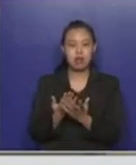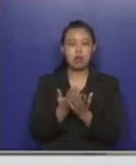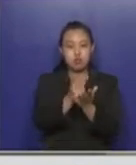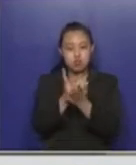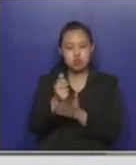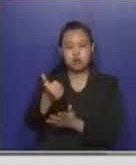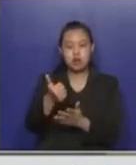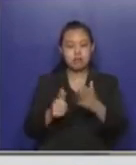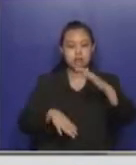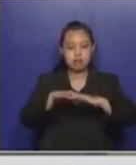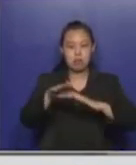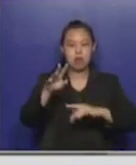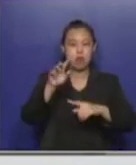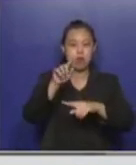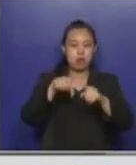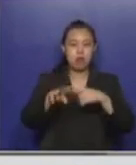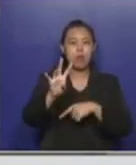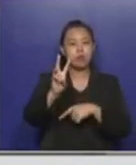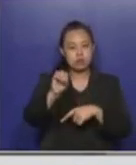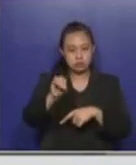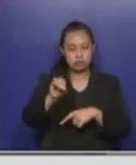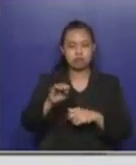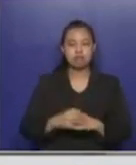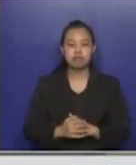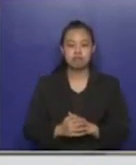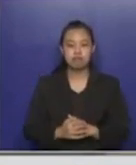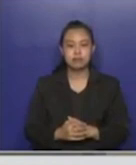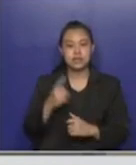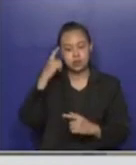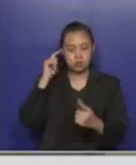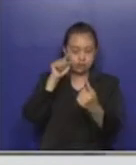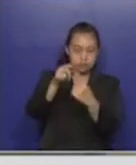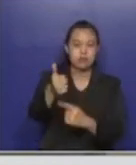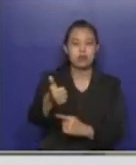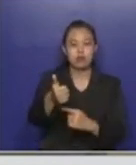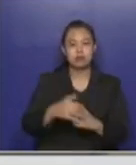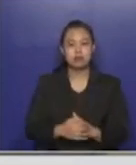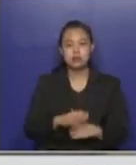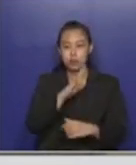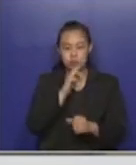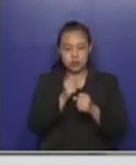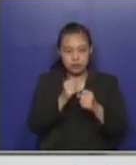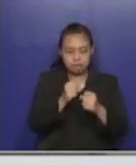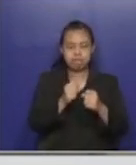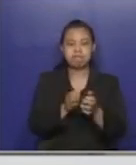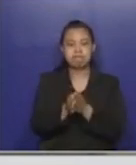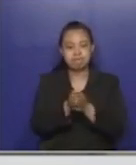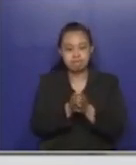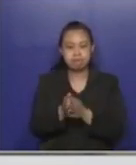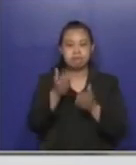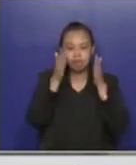ที่ 60% และพรรคก้าวไกลเชื่อว่าเราไปถึงจุดนั้นได้ถ้าเราเอาจริงกับเรื่องนี้ค่